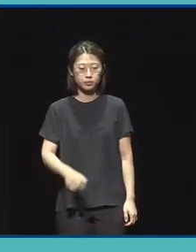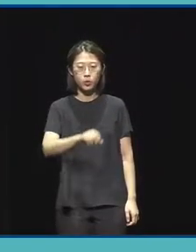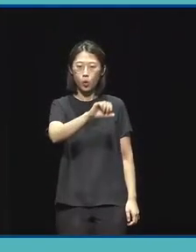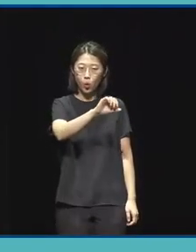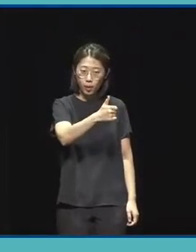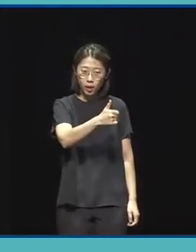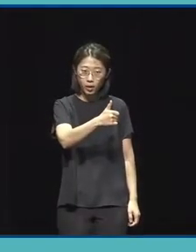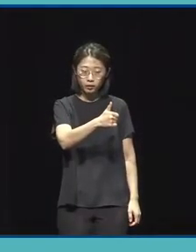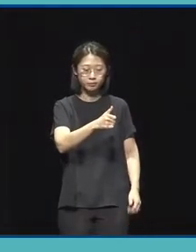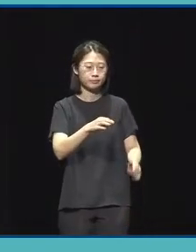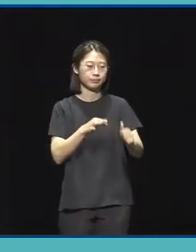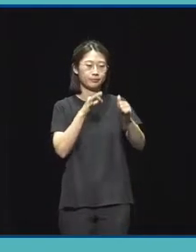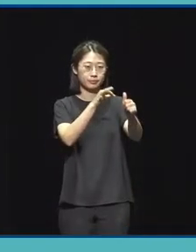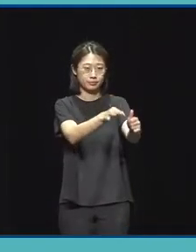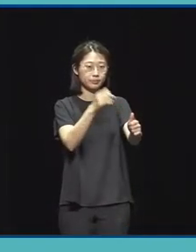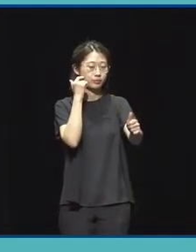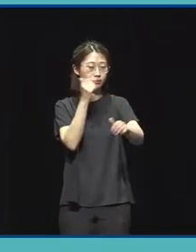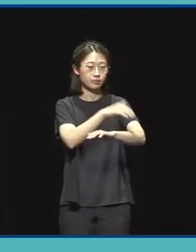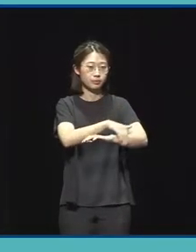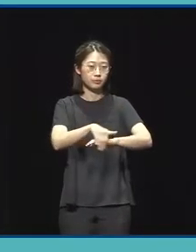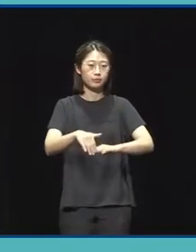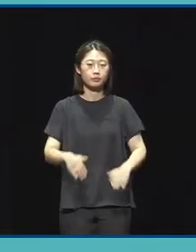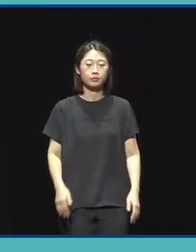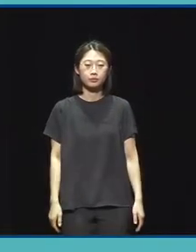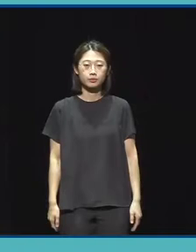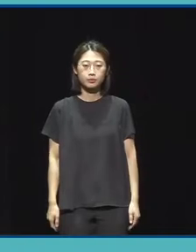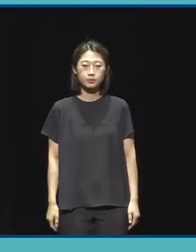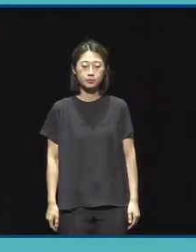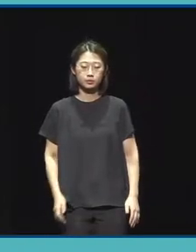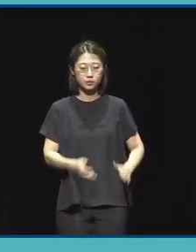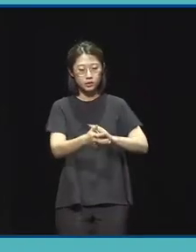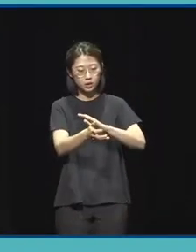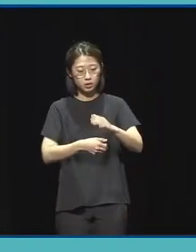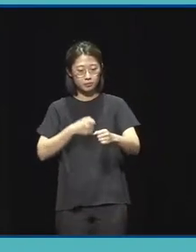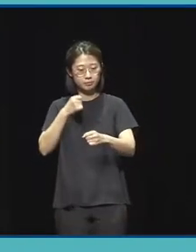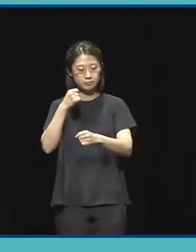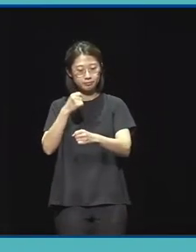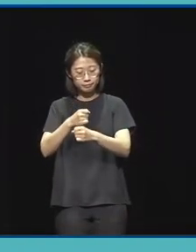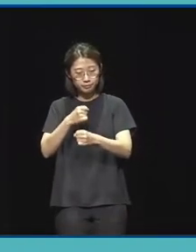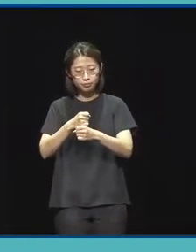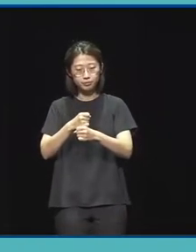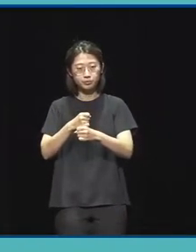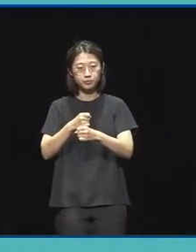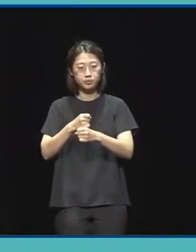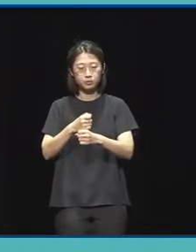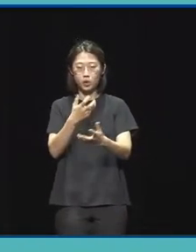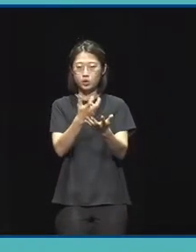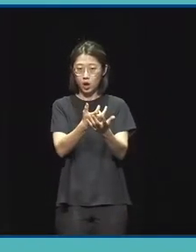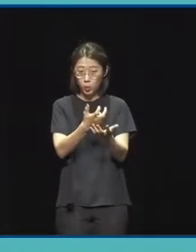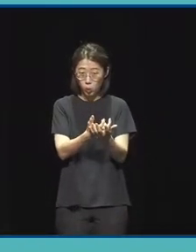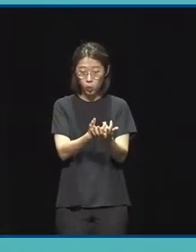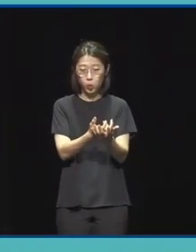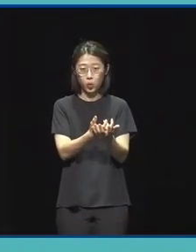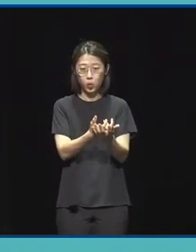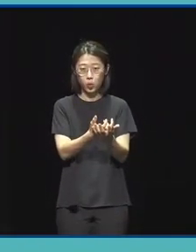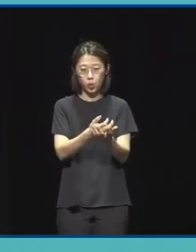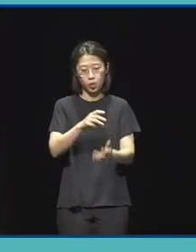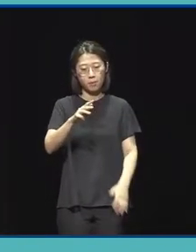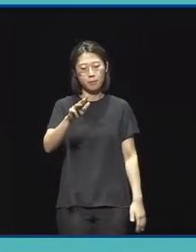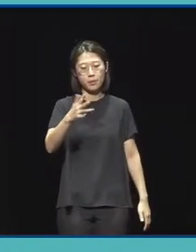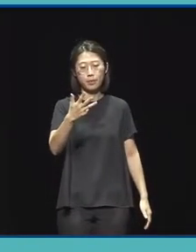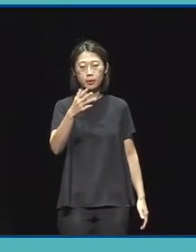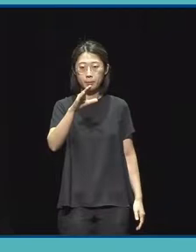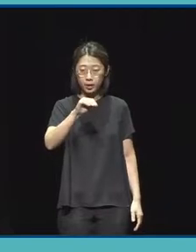500만원씩 저희가 지원을 할 예정입니다 그리고 사전 제약 제작 유형은 포트폴리오는 최대 800만원